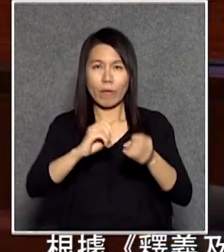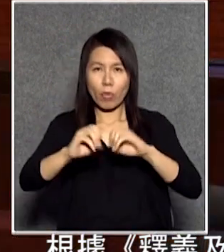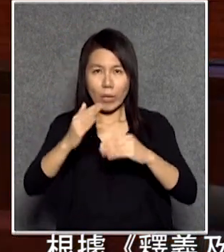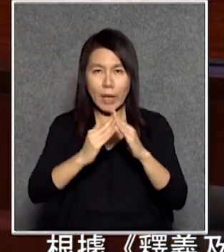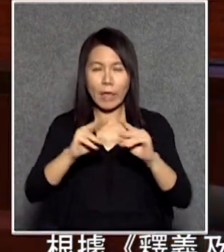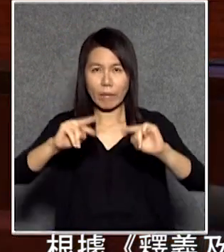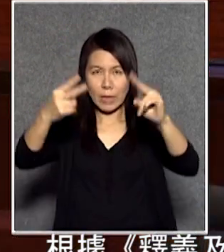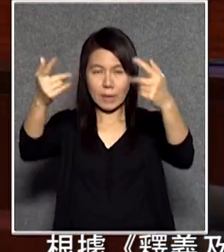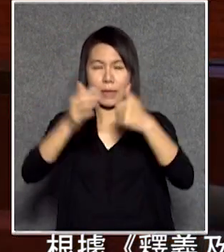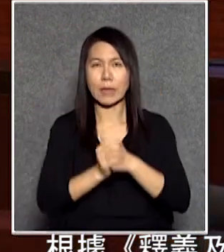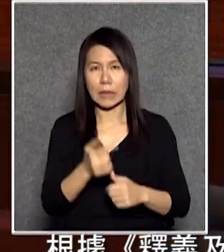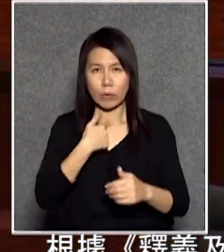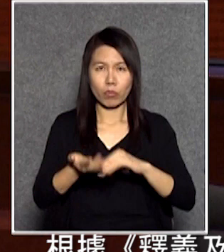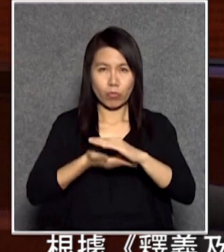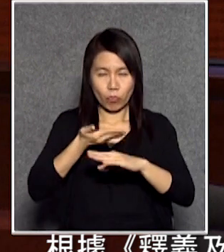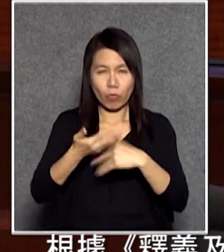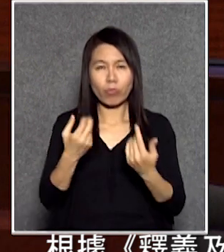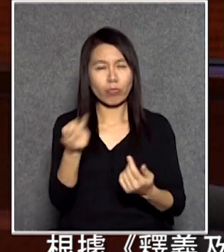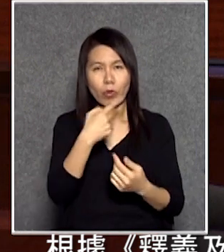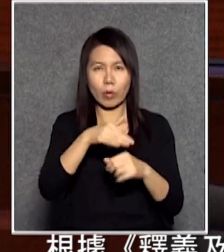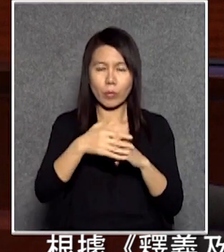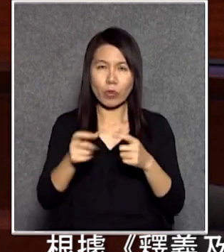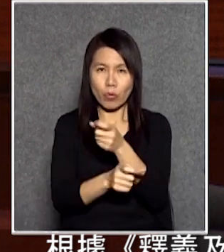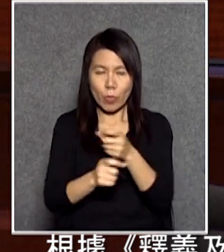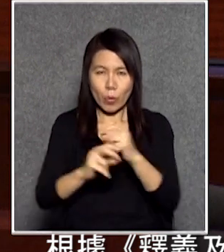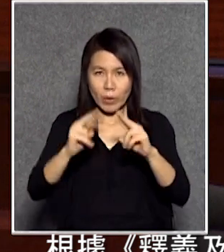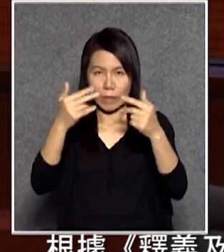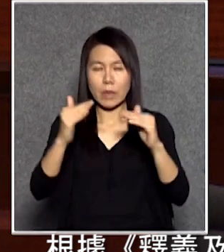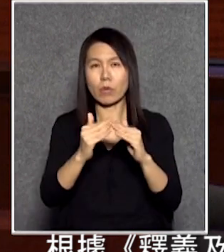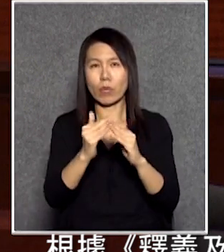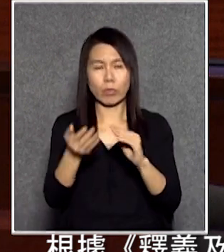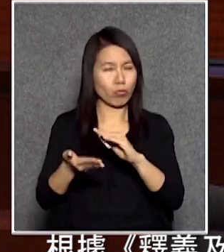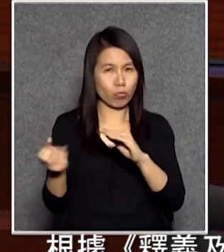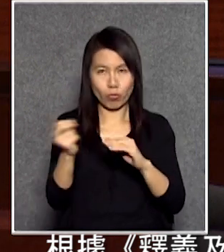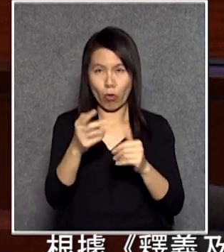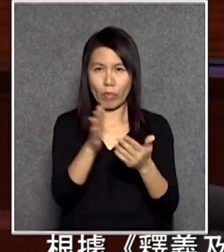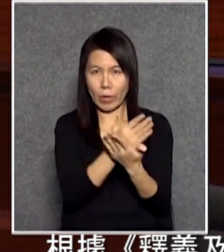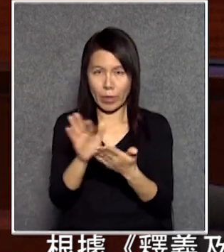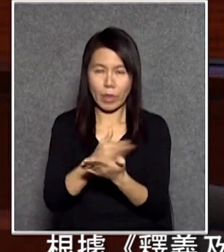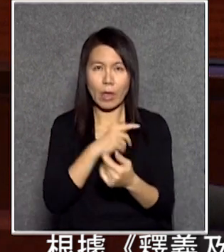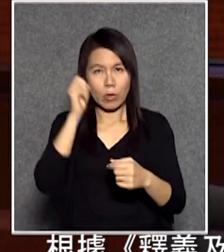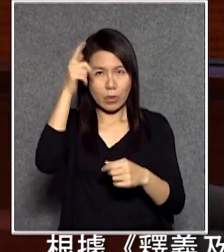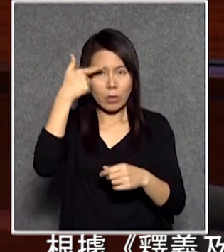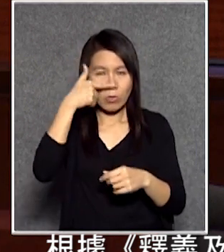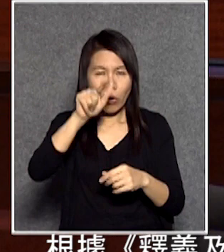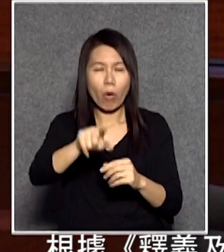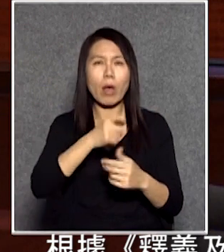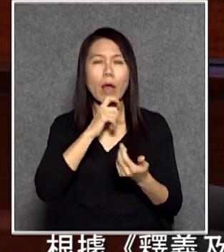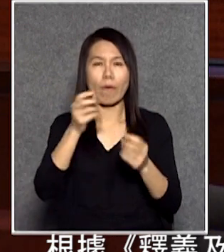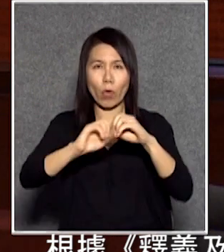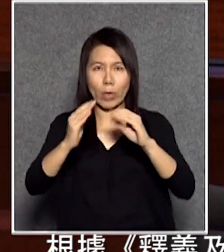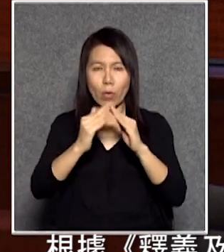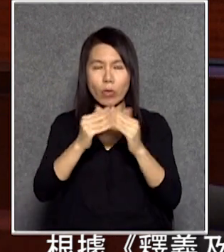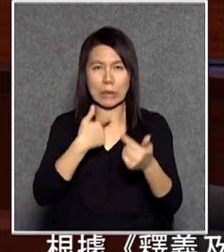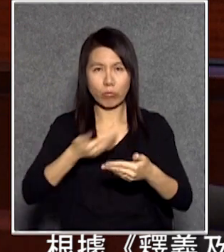展，要重組現時的商務及經濟發展局，新增創新及科技局。梁